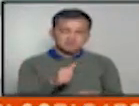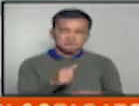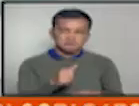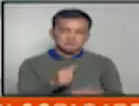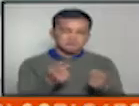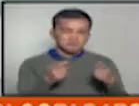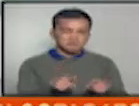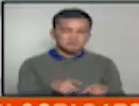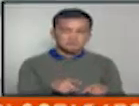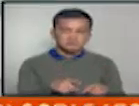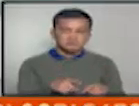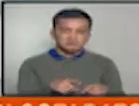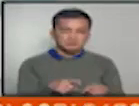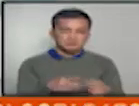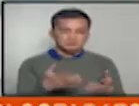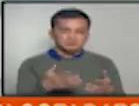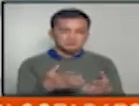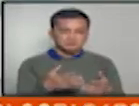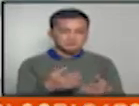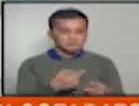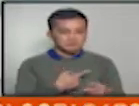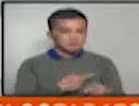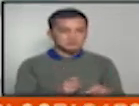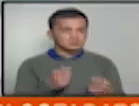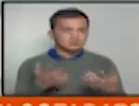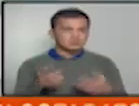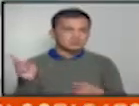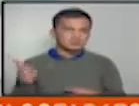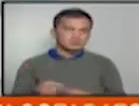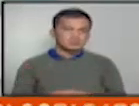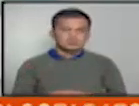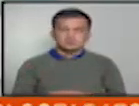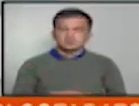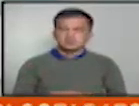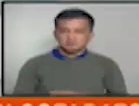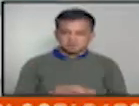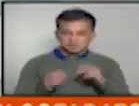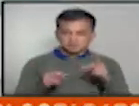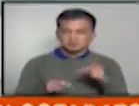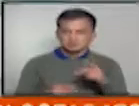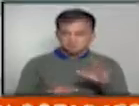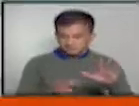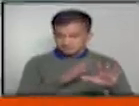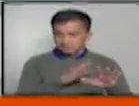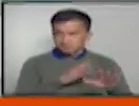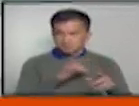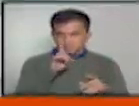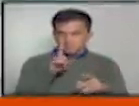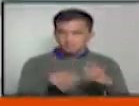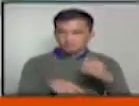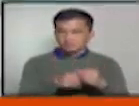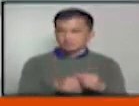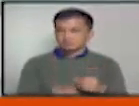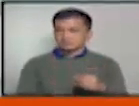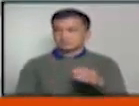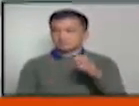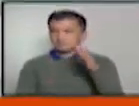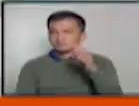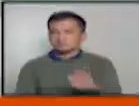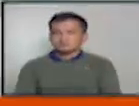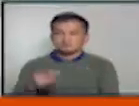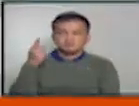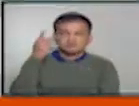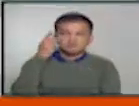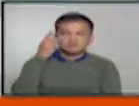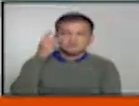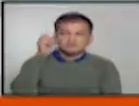pong ka-ano-ano yan, wala man sugat yan eh. Okay, sige po. Sandal po, isa na lamang. Miss Cristel Simbulan, anak ni Sir